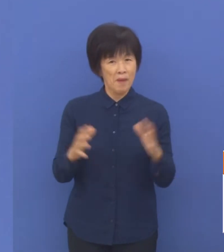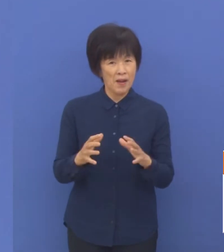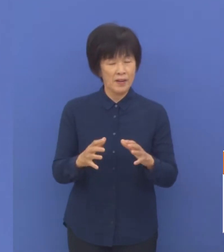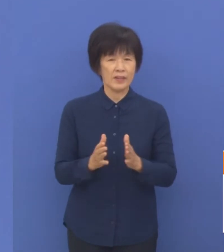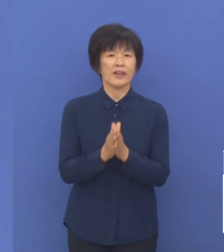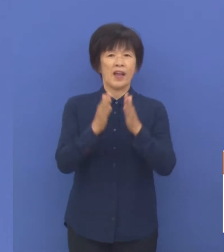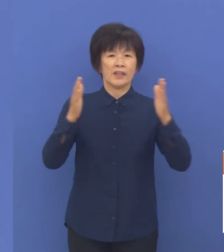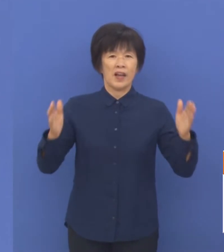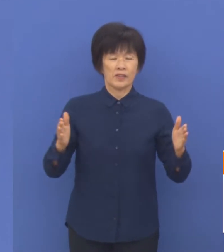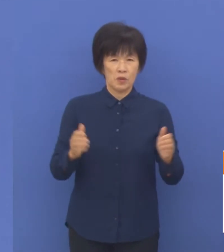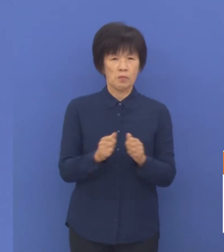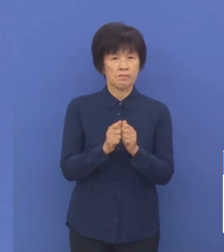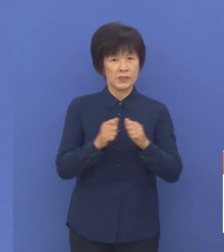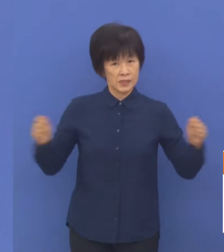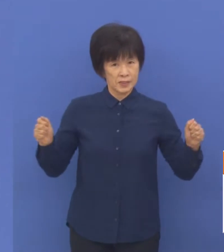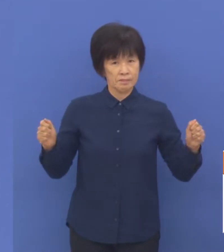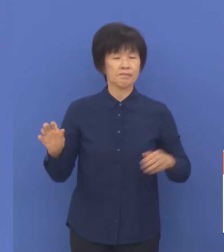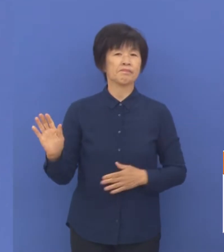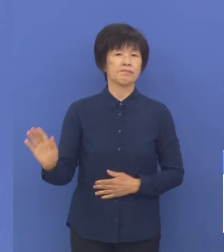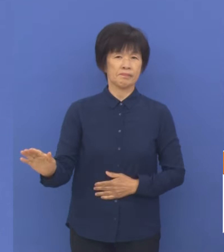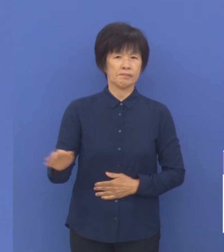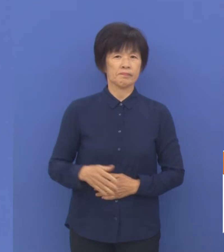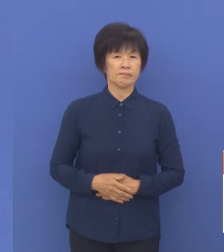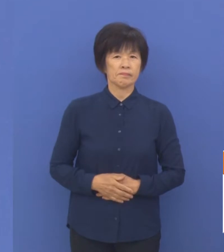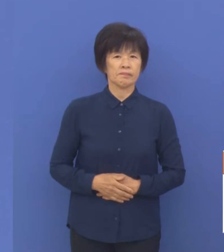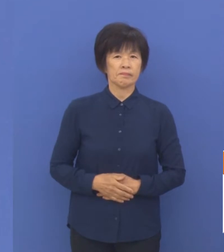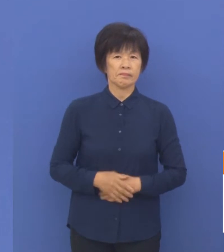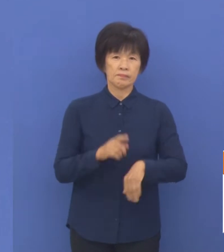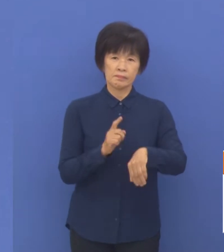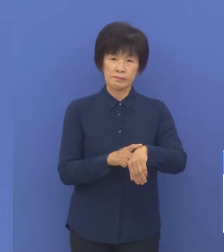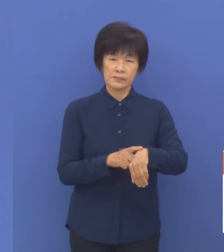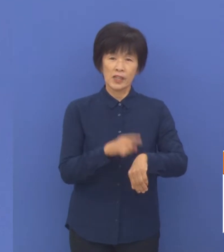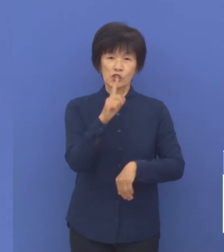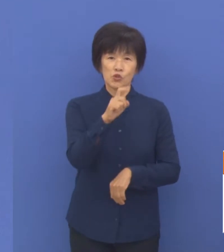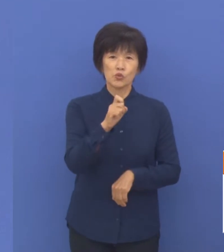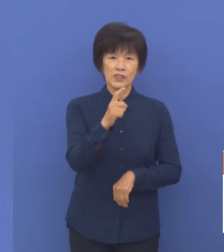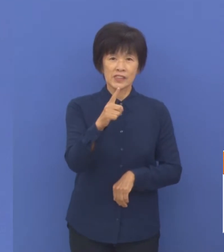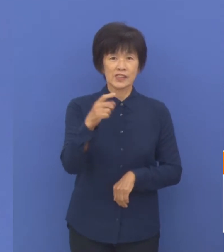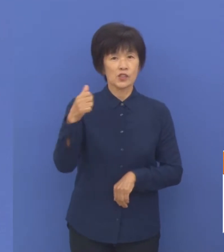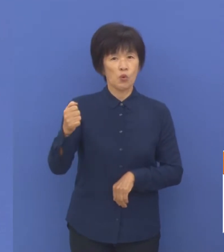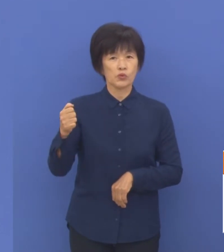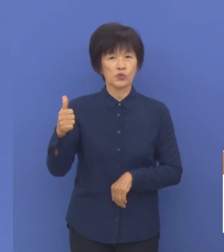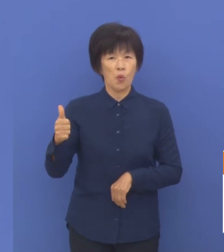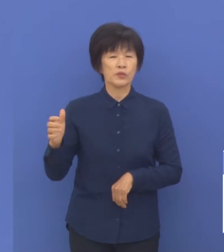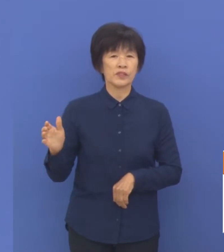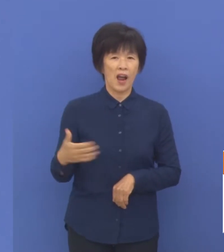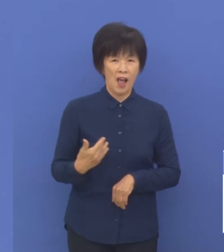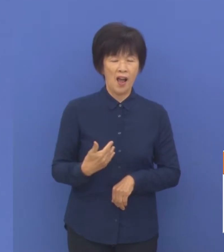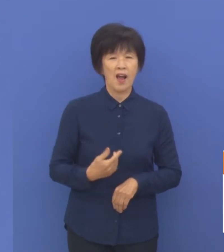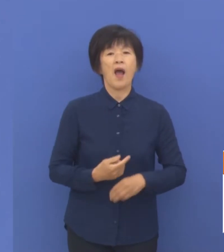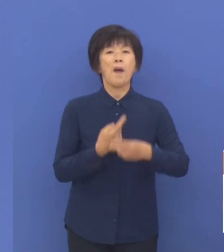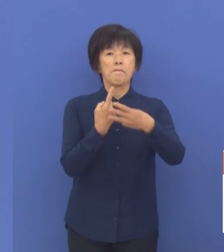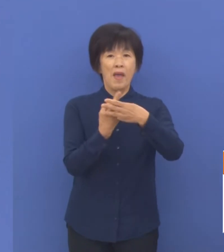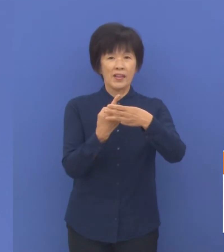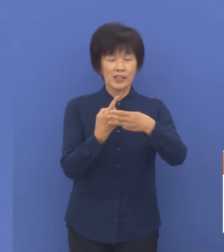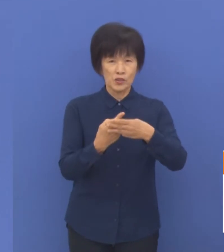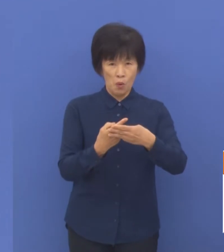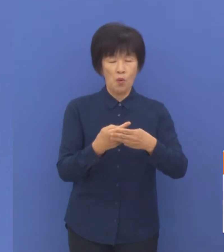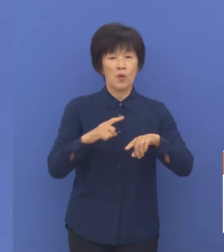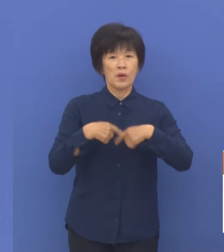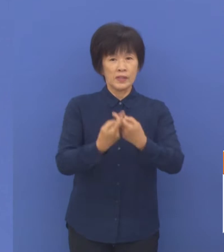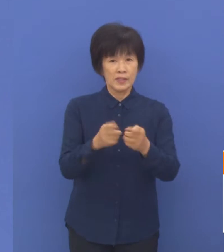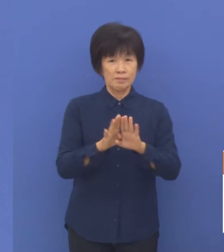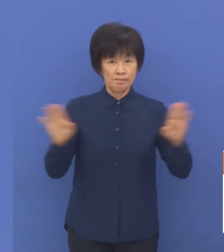記念式典を開催しますさらに午前11時55分からメインエントランス前で